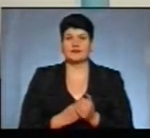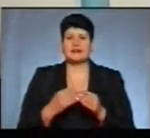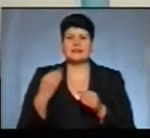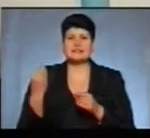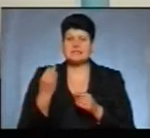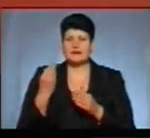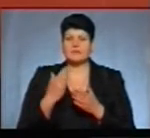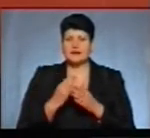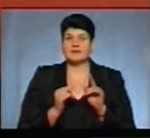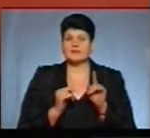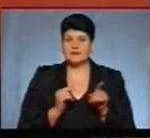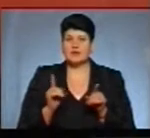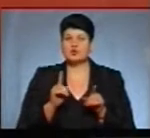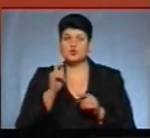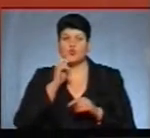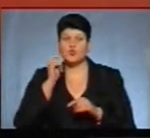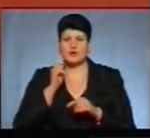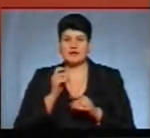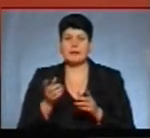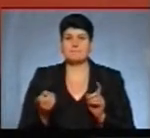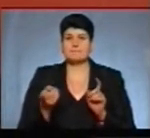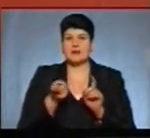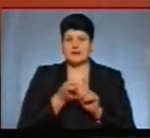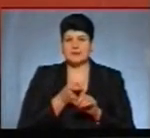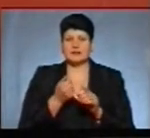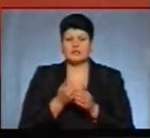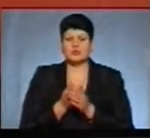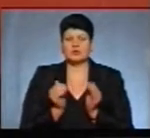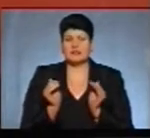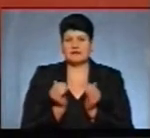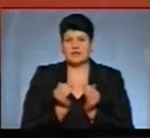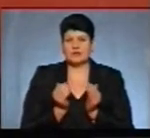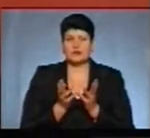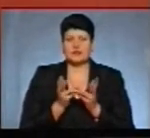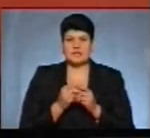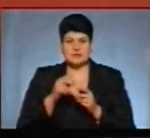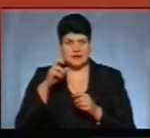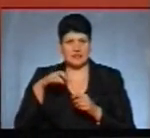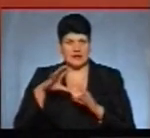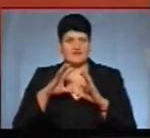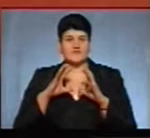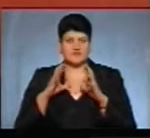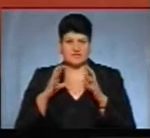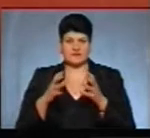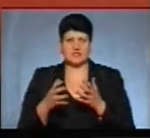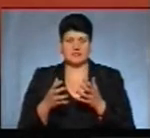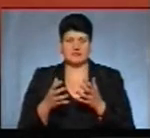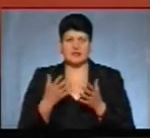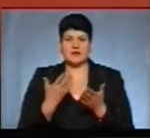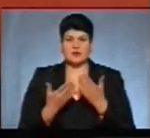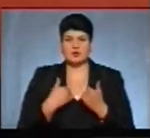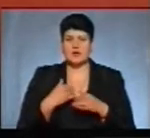Цікавим є те, що Україна приєдналася до невеликої кількості країн взагалі в світі. Якщо я